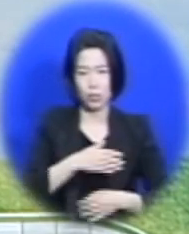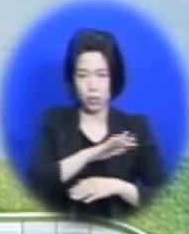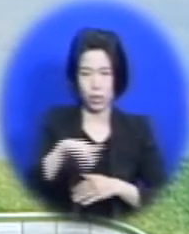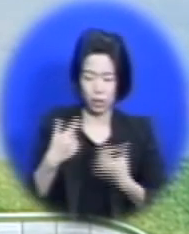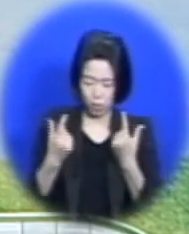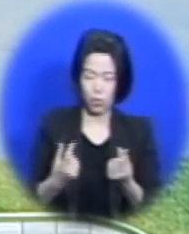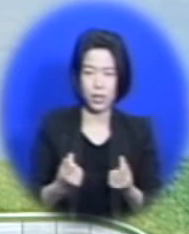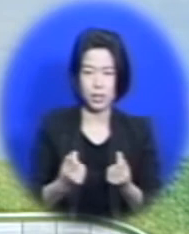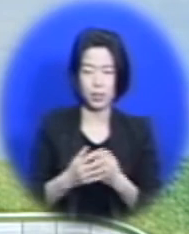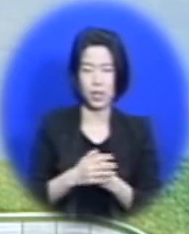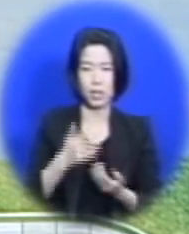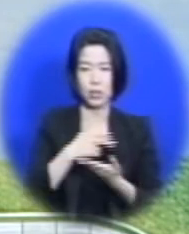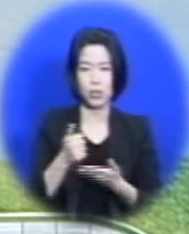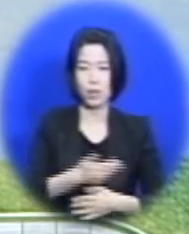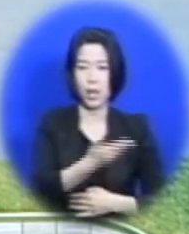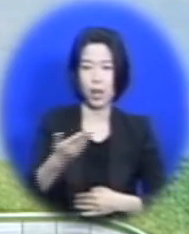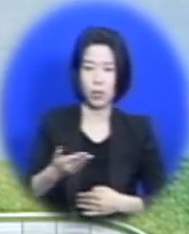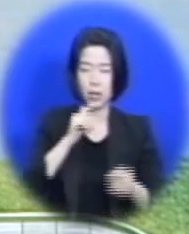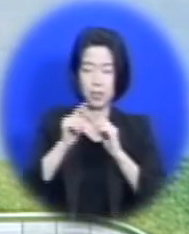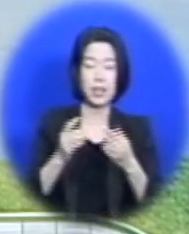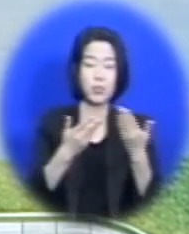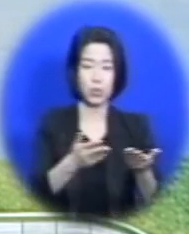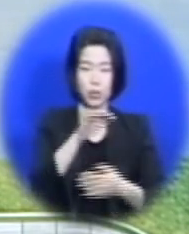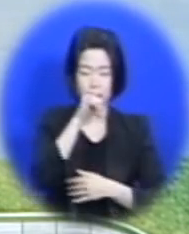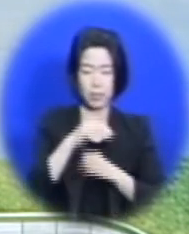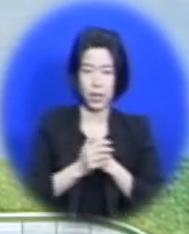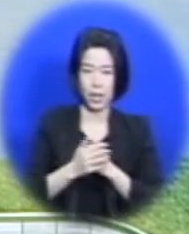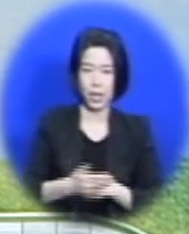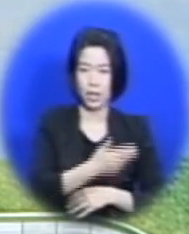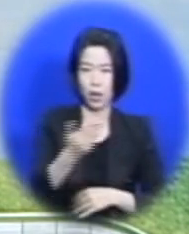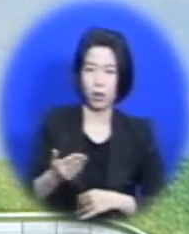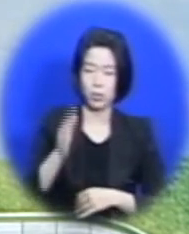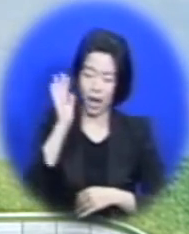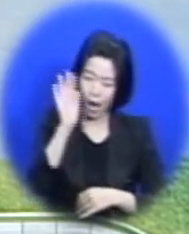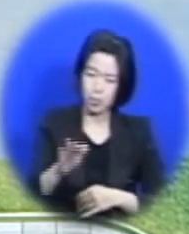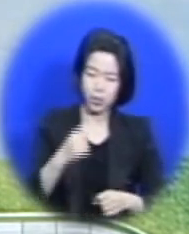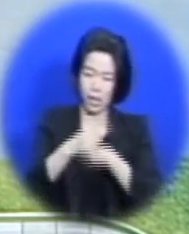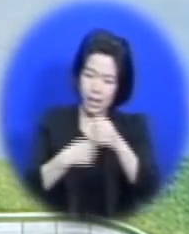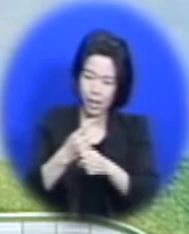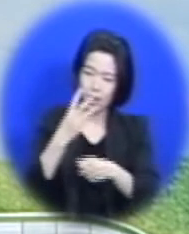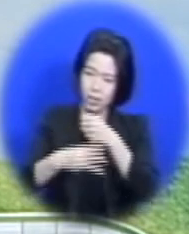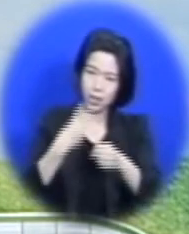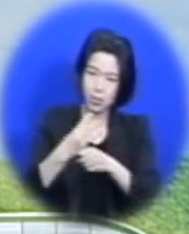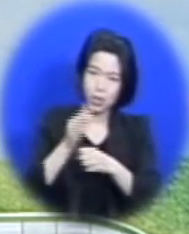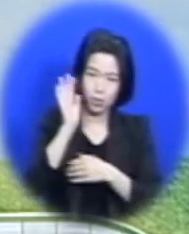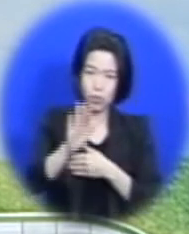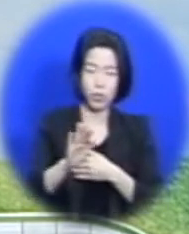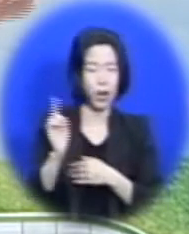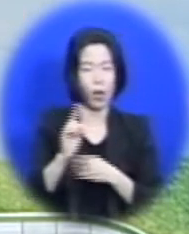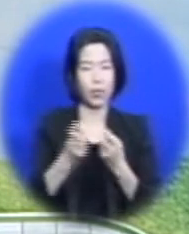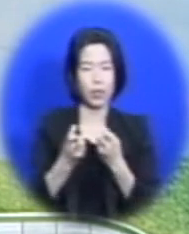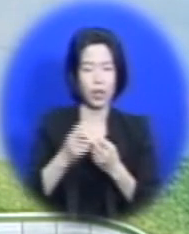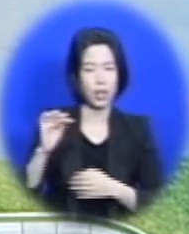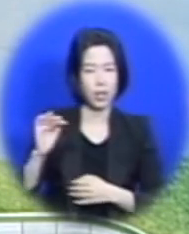똑같습니다. 주님은 여러분에게 말씀하고 계세요. 여러분이 앞으로 1년 뒤에, 3년 뒤에 어떻게 될지에 대해서는